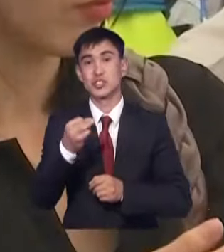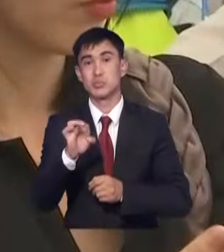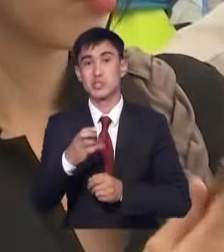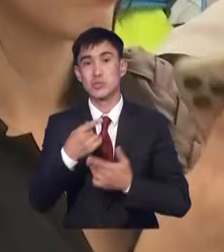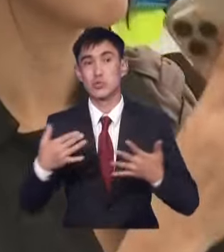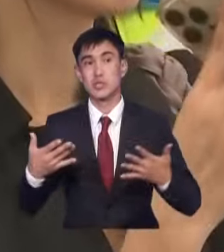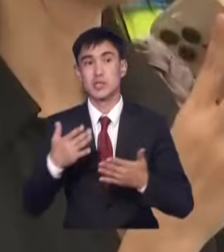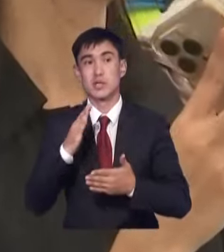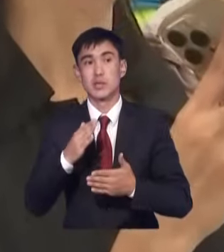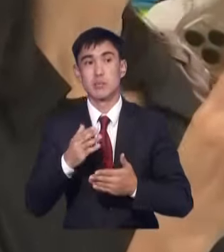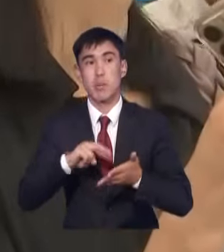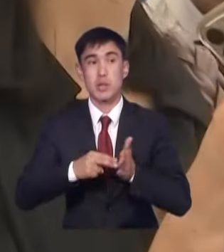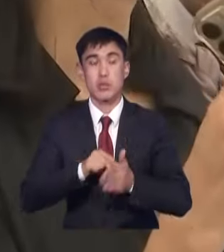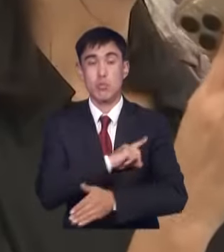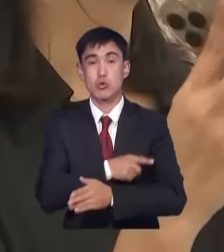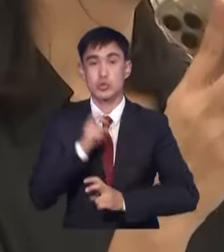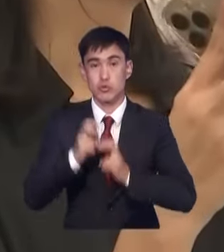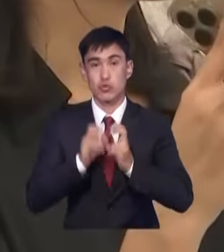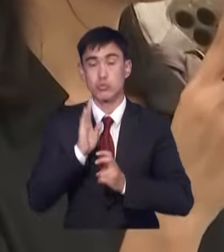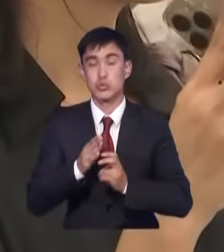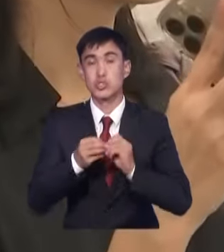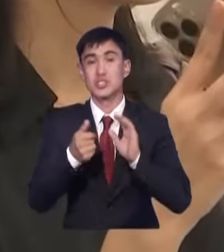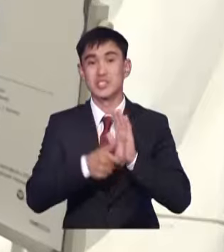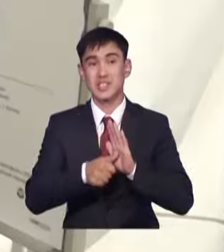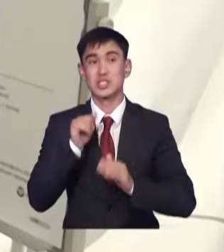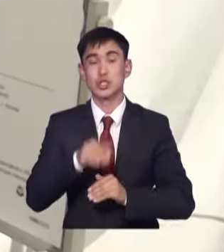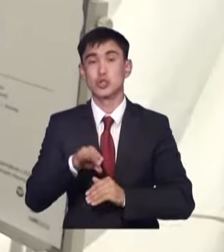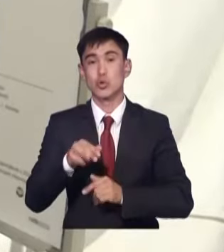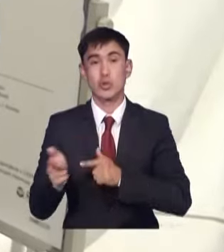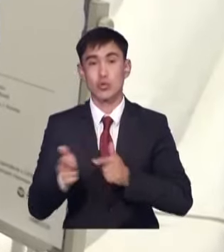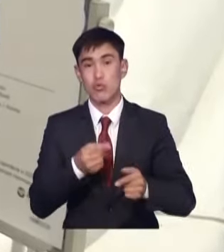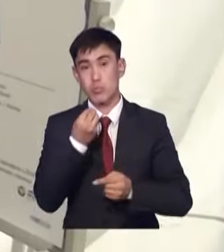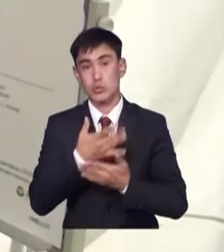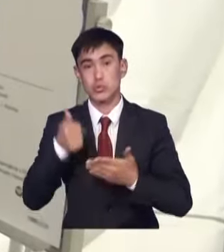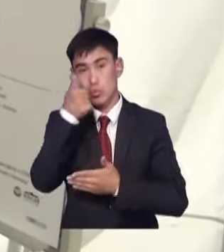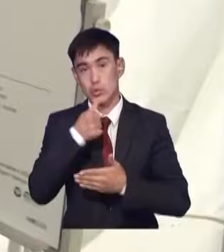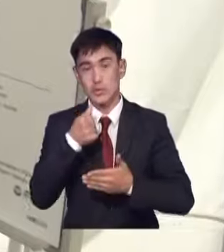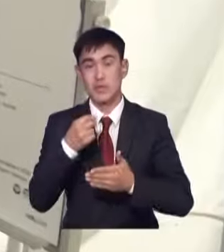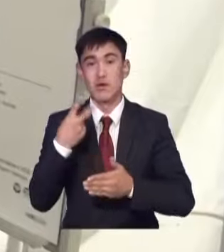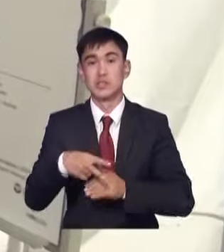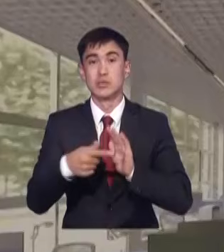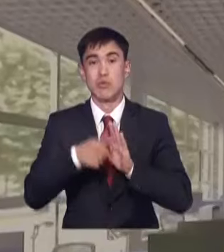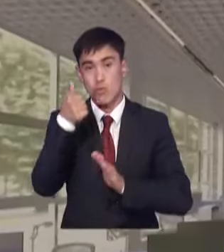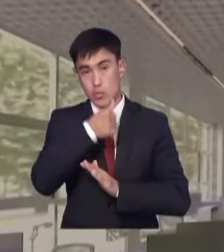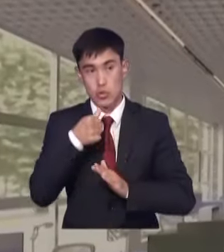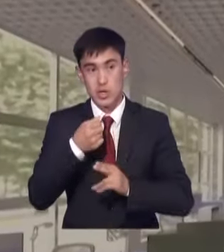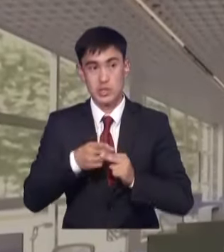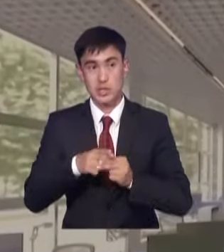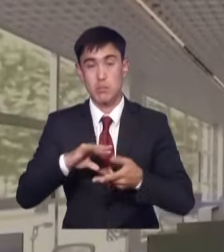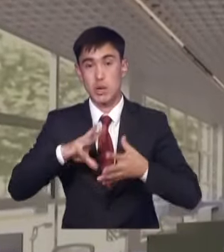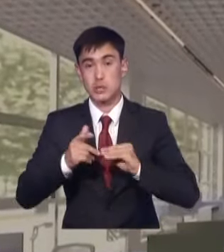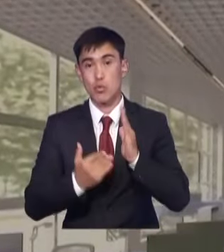солёные закуски по плану мощность предприятия составит 16.000 тонн готовой продукции в год с 2027 года этот